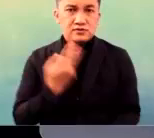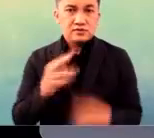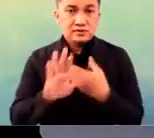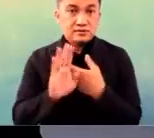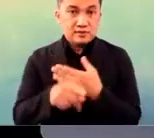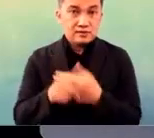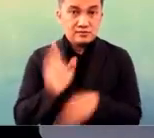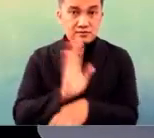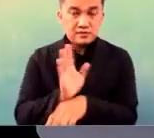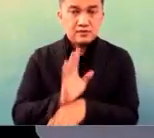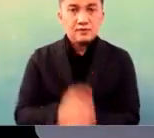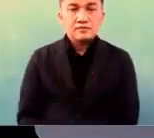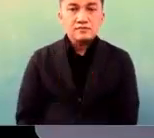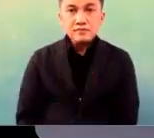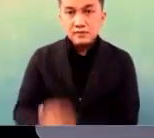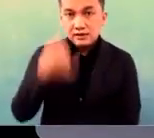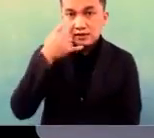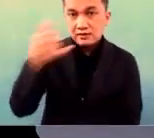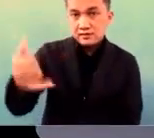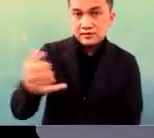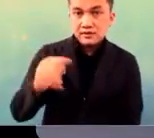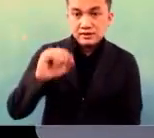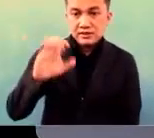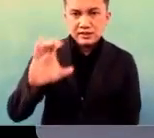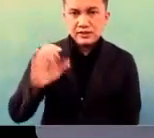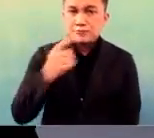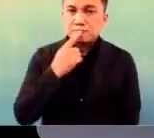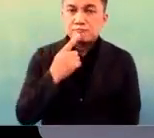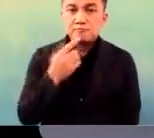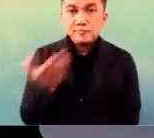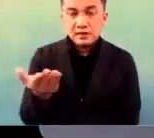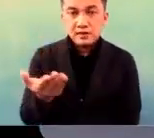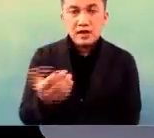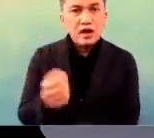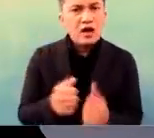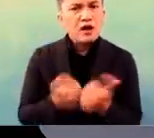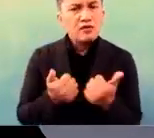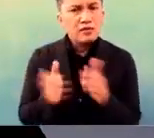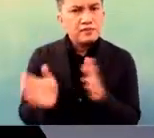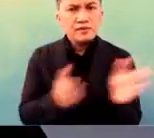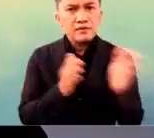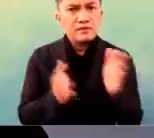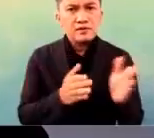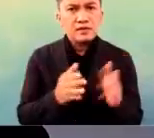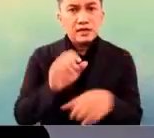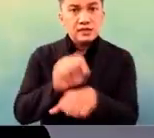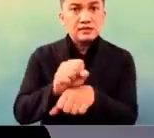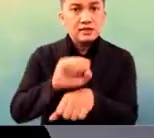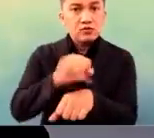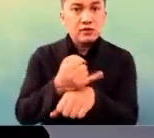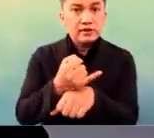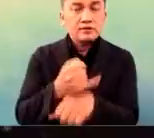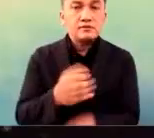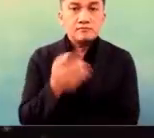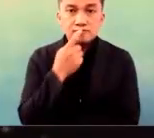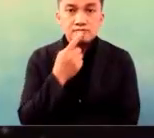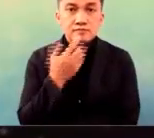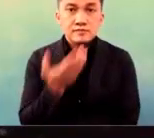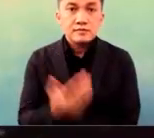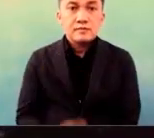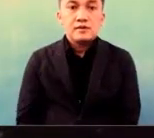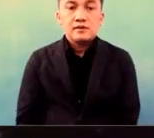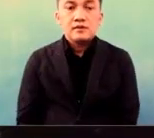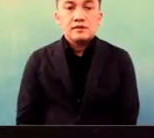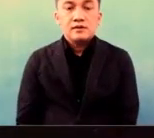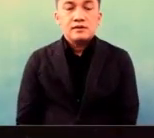ng telepono si JC Coseco. JC, kamusta ang paghahanda dyan sa San Juan? Paolo, Marga, all set na nga ang